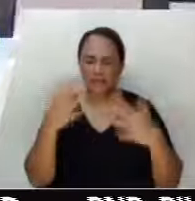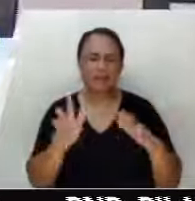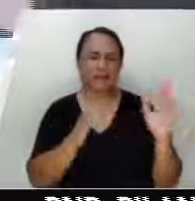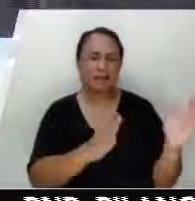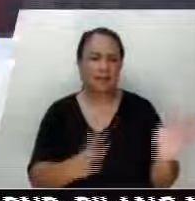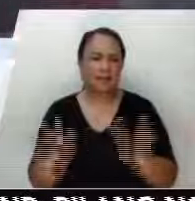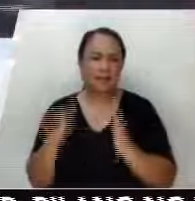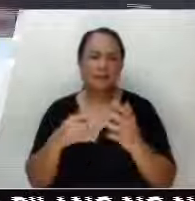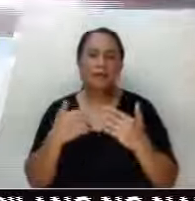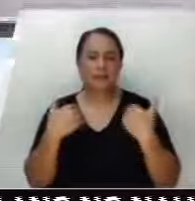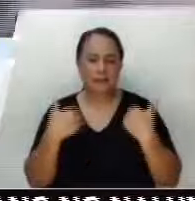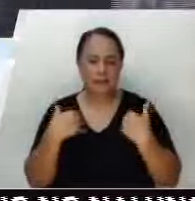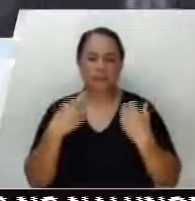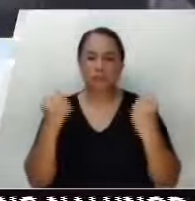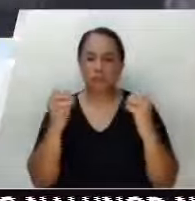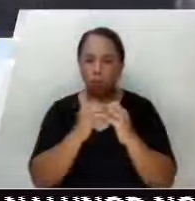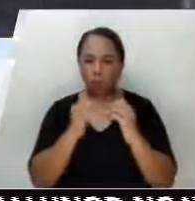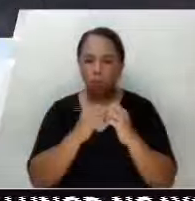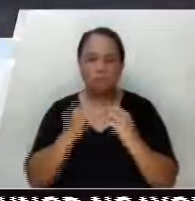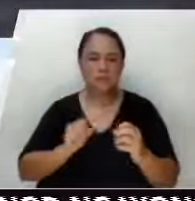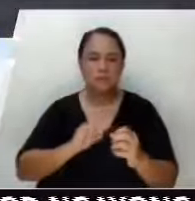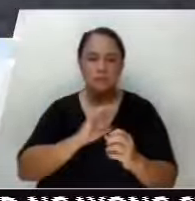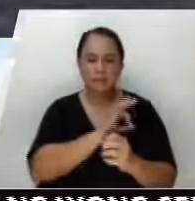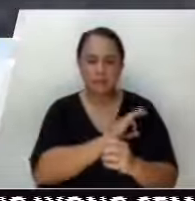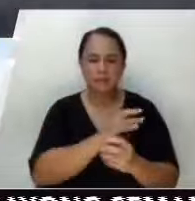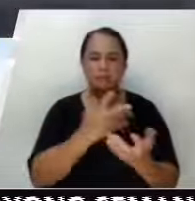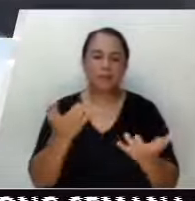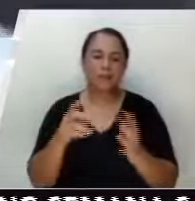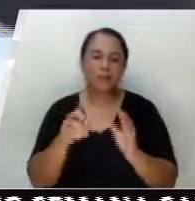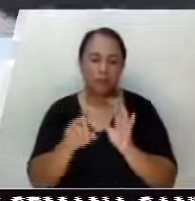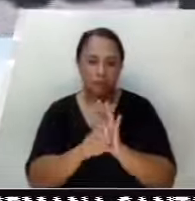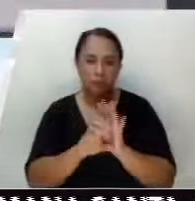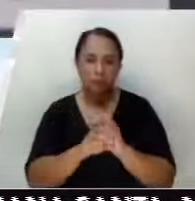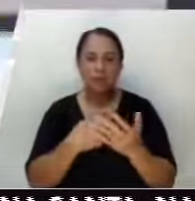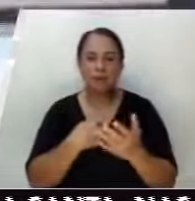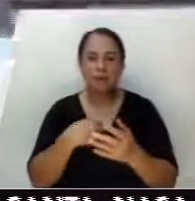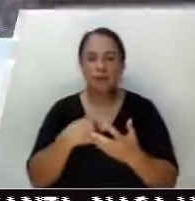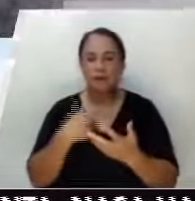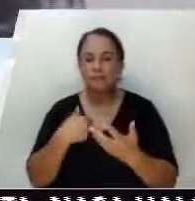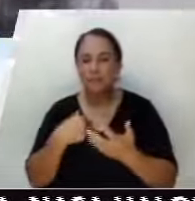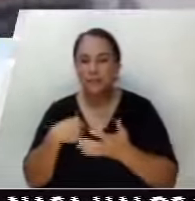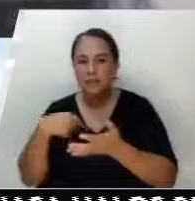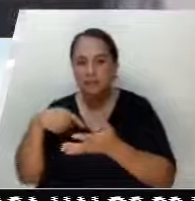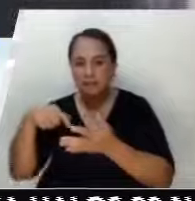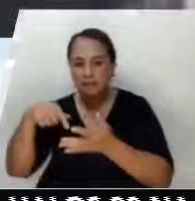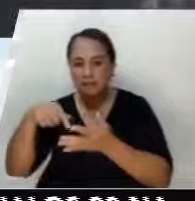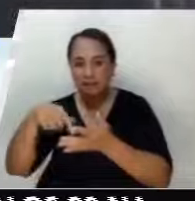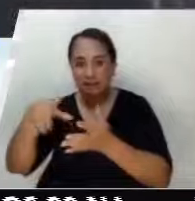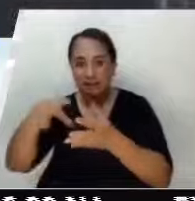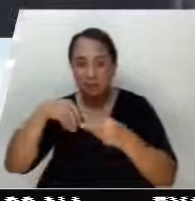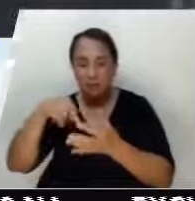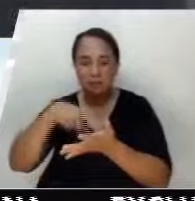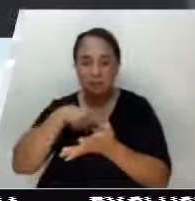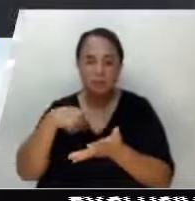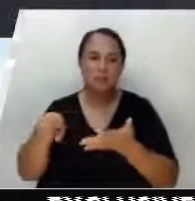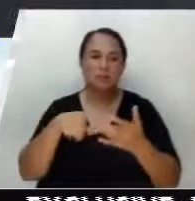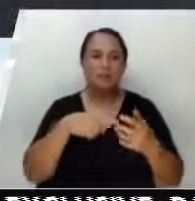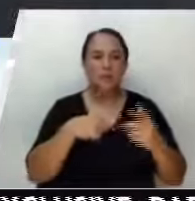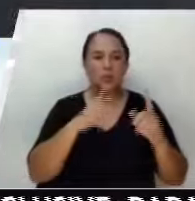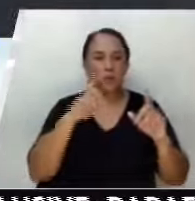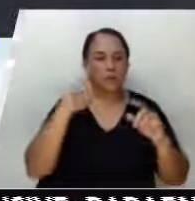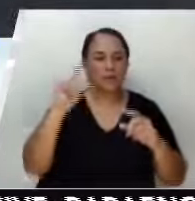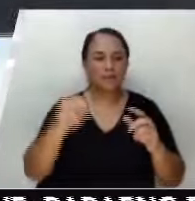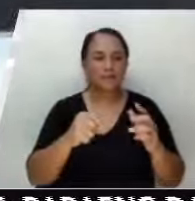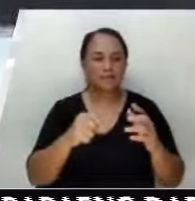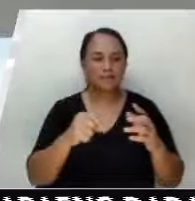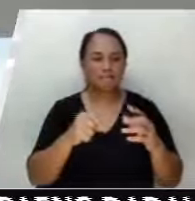sila ng mas maraming tauhan tulad ng mga teller, marshal, quick response team at security. Tiniyak ding bukas ang